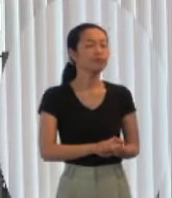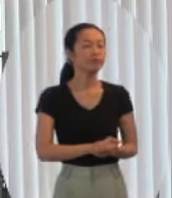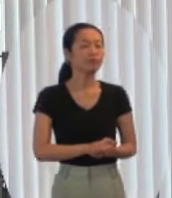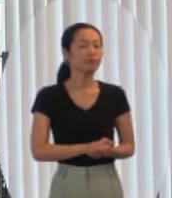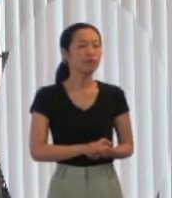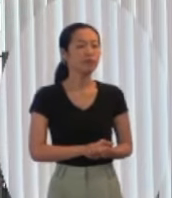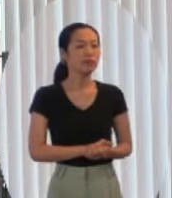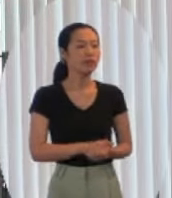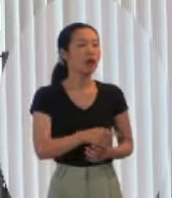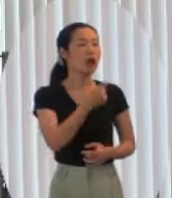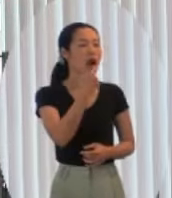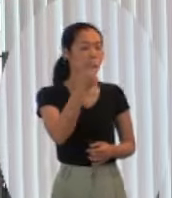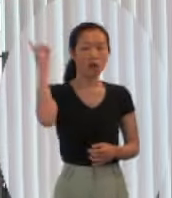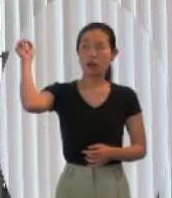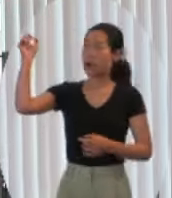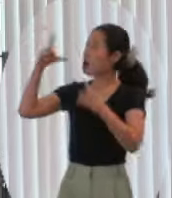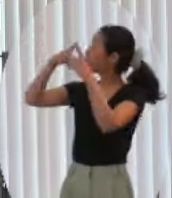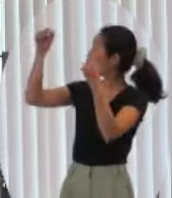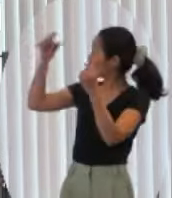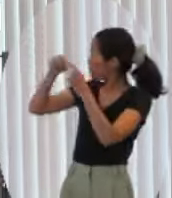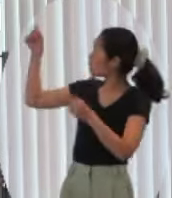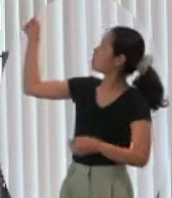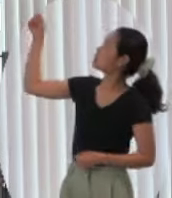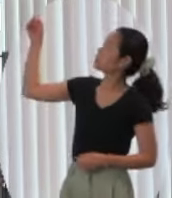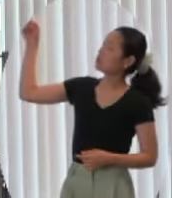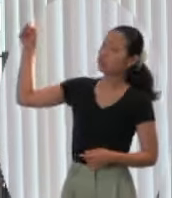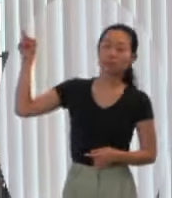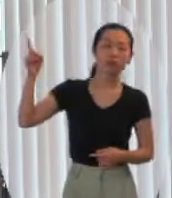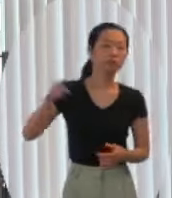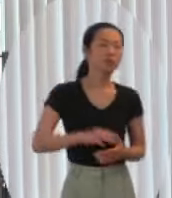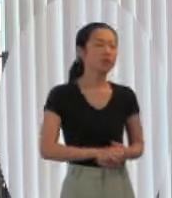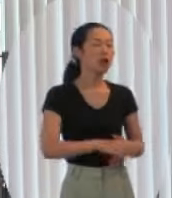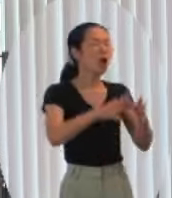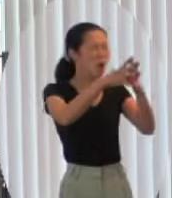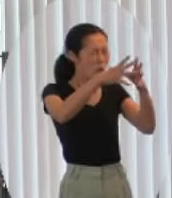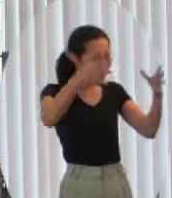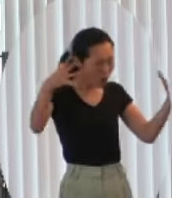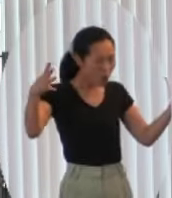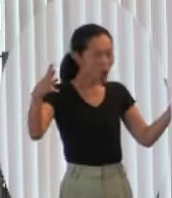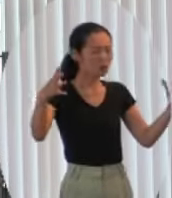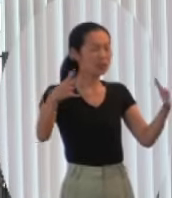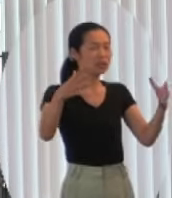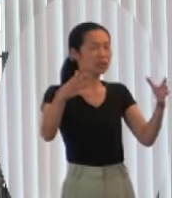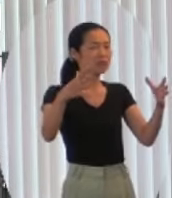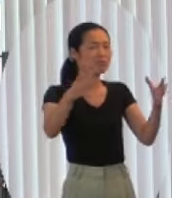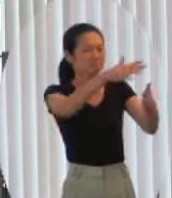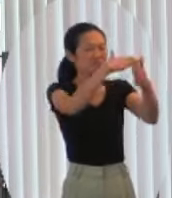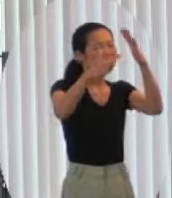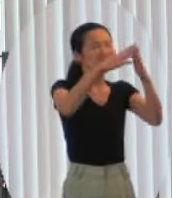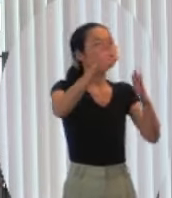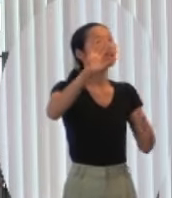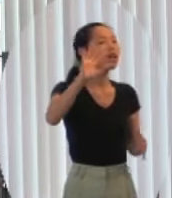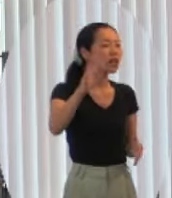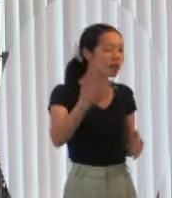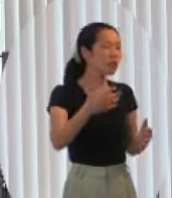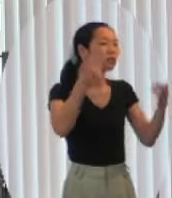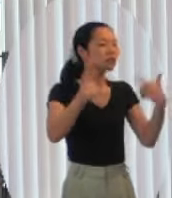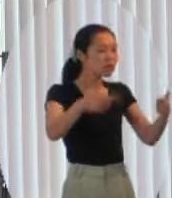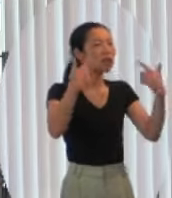実際にこのそれこそ大きな戦火ではないけれども戦争が行われている